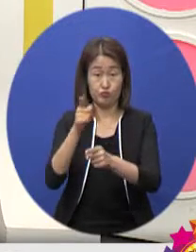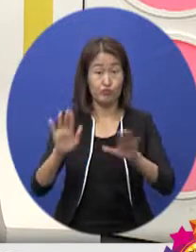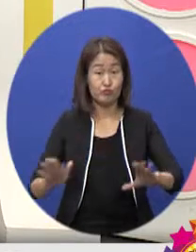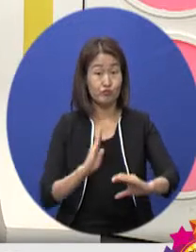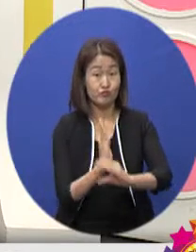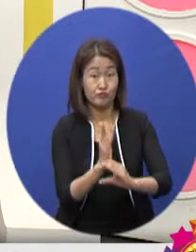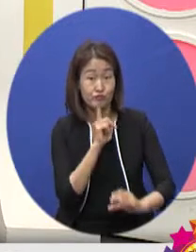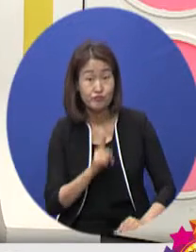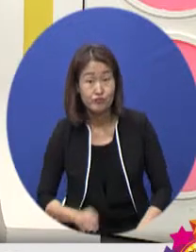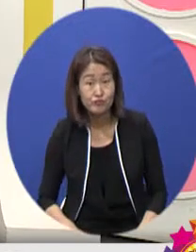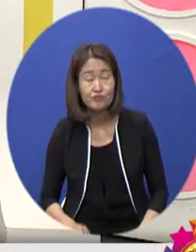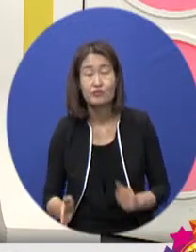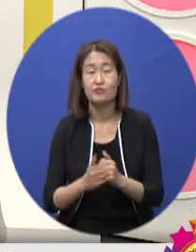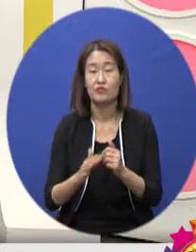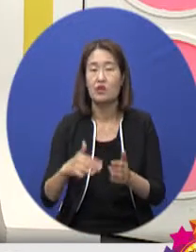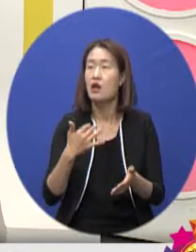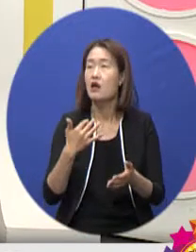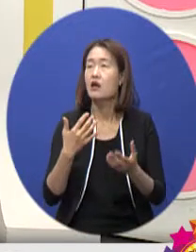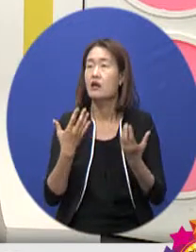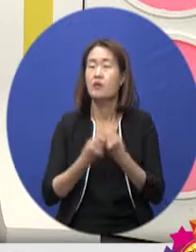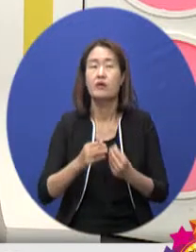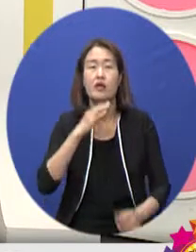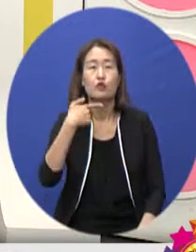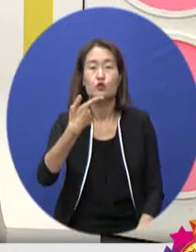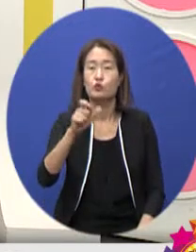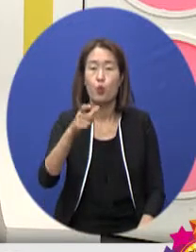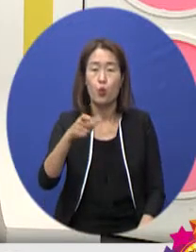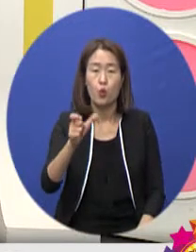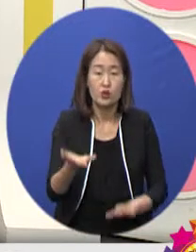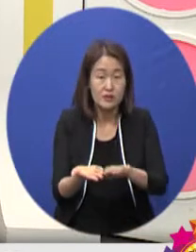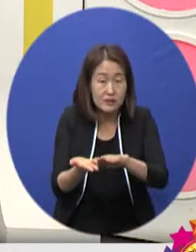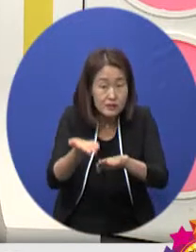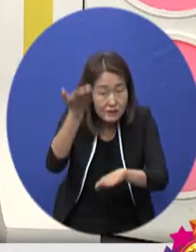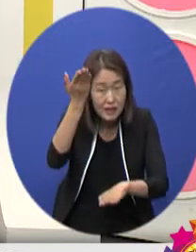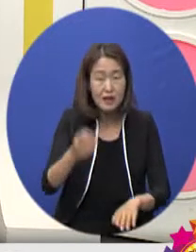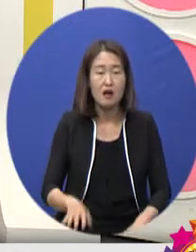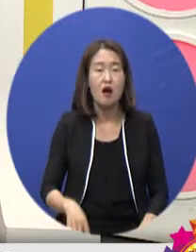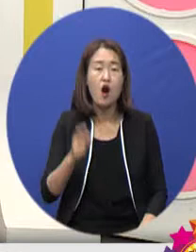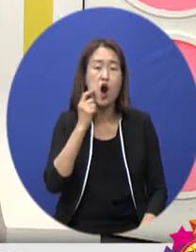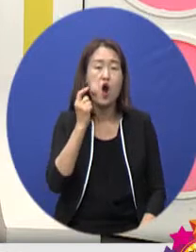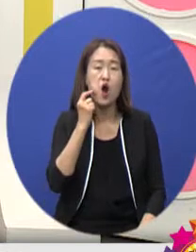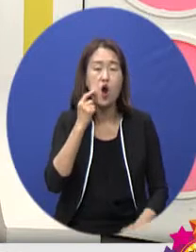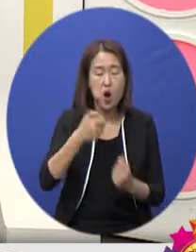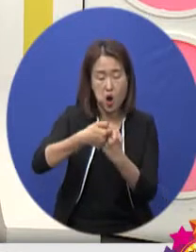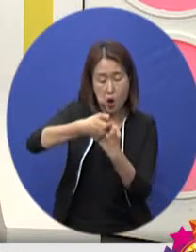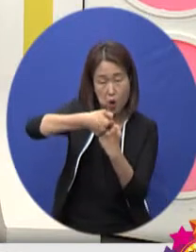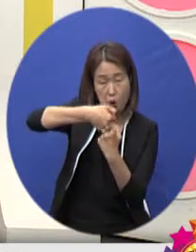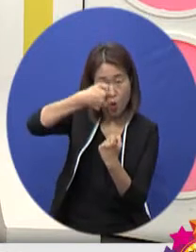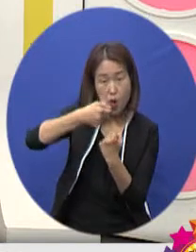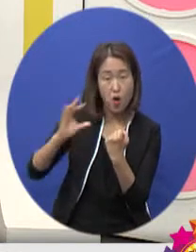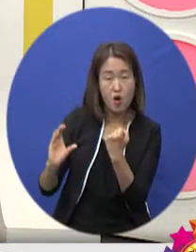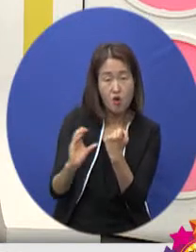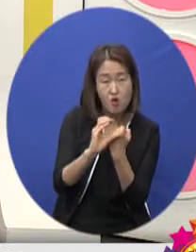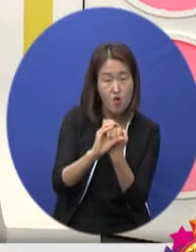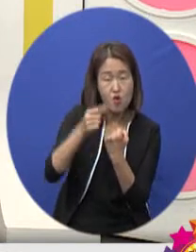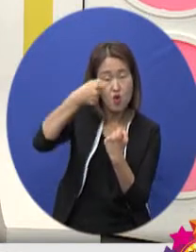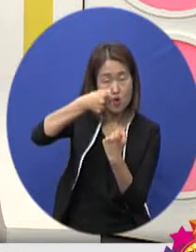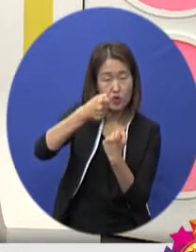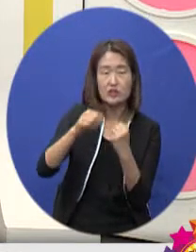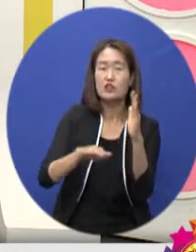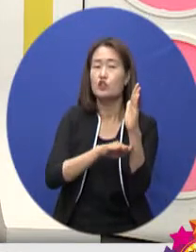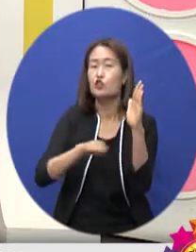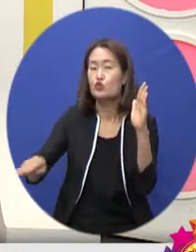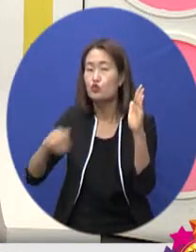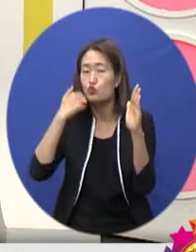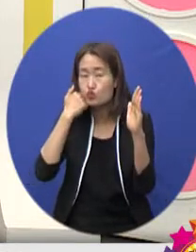있다고 해요. 네. 만 65세 이상이면서 또 인공관절이 필요한 환자 기준이 되는 분들 중에서